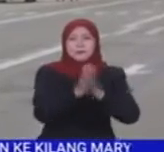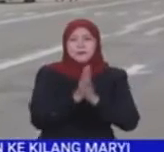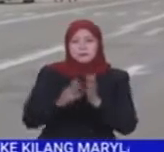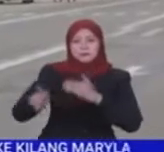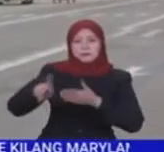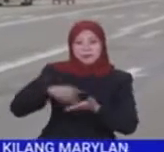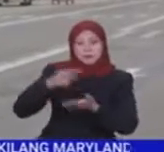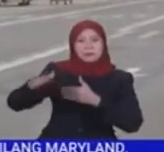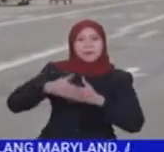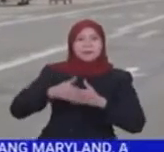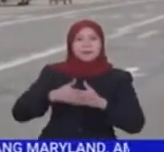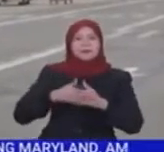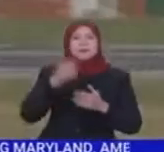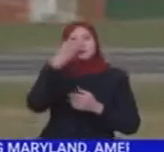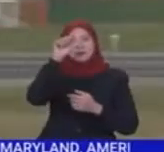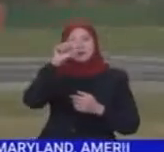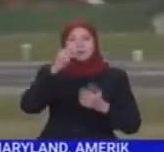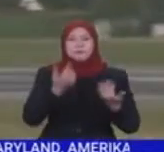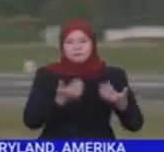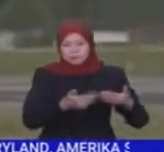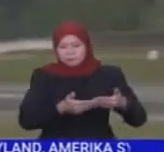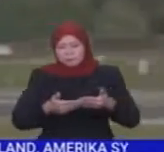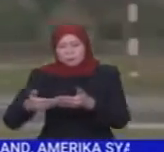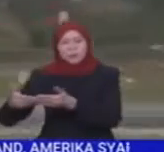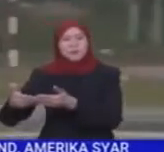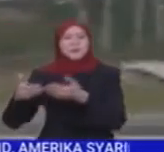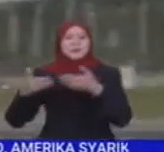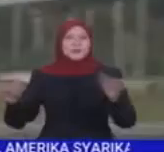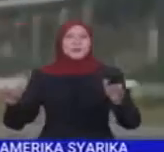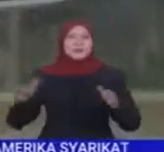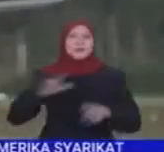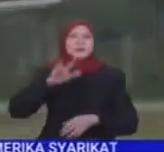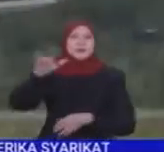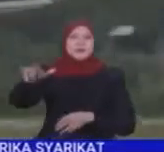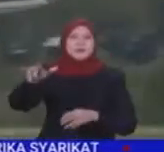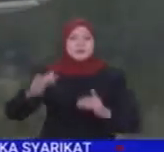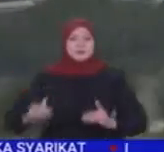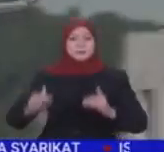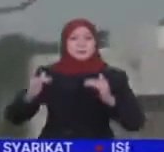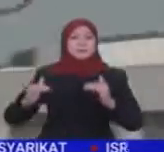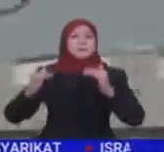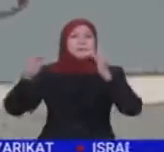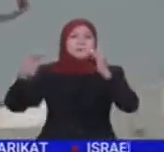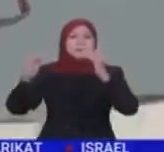balik selaras pelan pemulihan dan penyambungan semula operasi secara berperingkat.